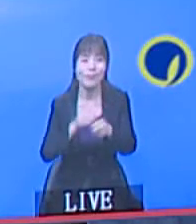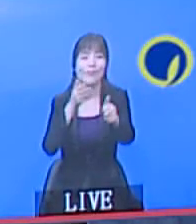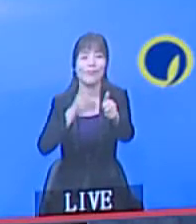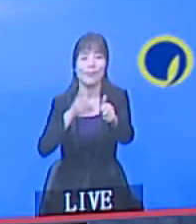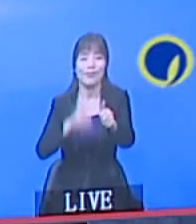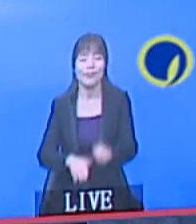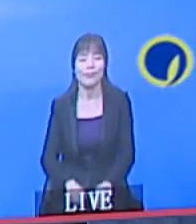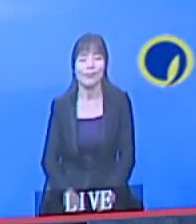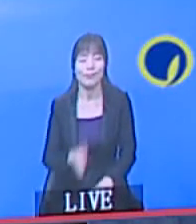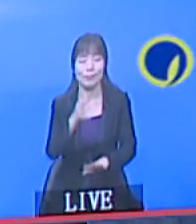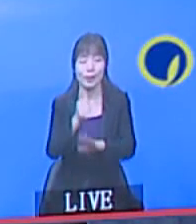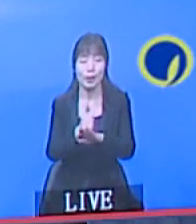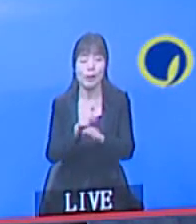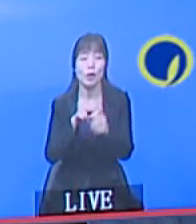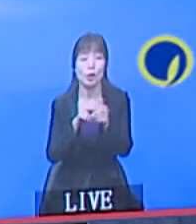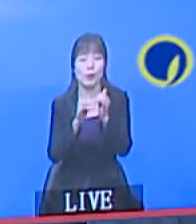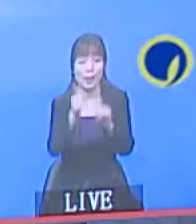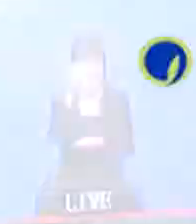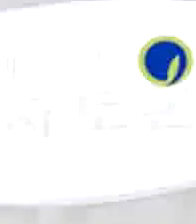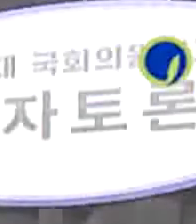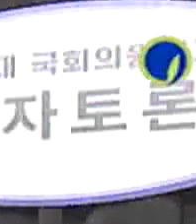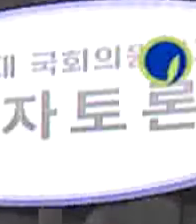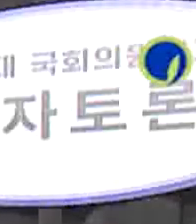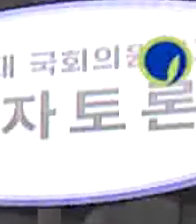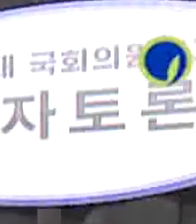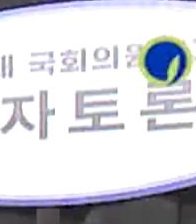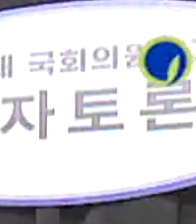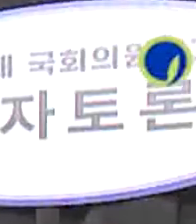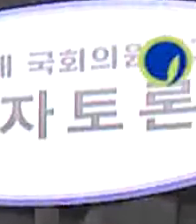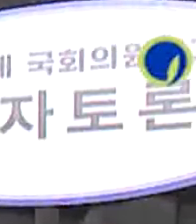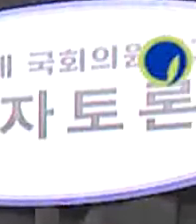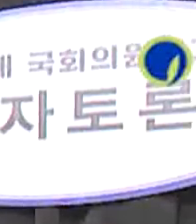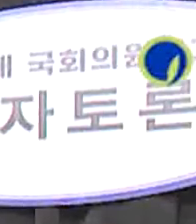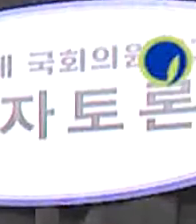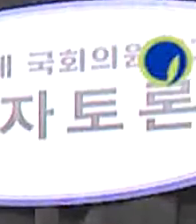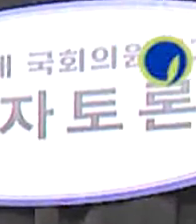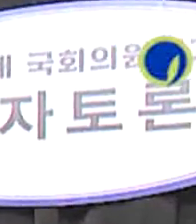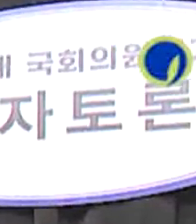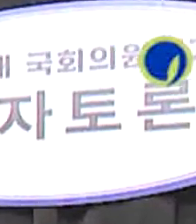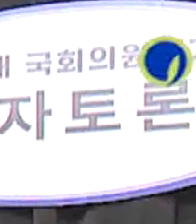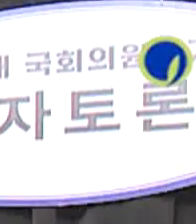13일 오후 9시에 재방송됩니다. NIB 뉴스 신한길입니다.